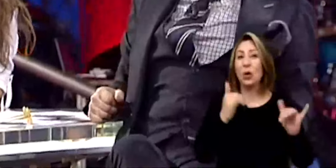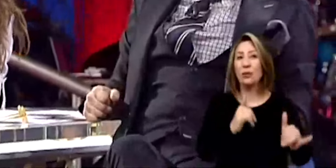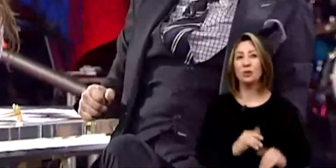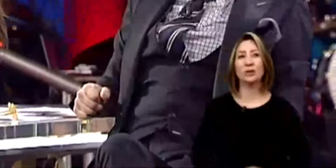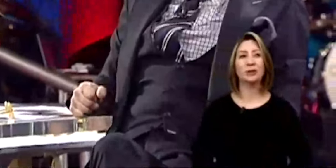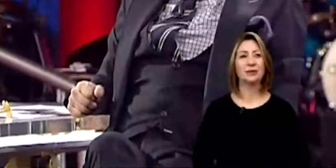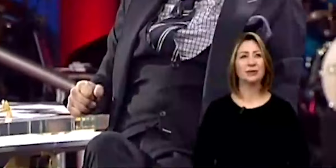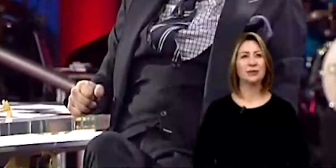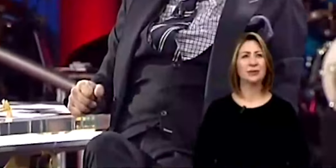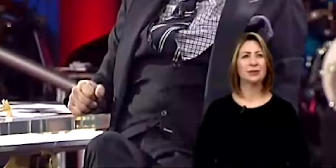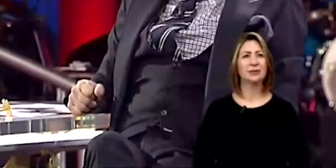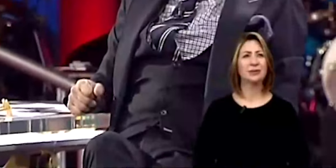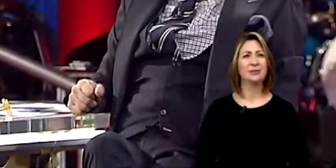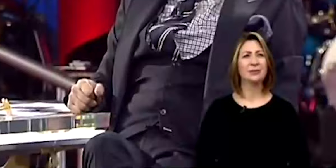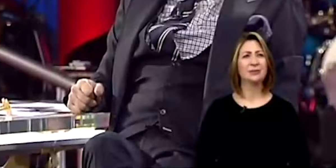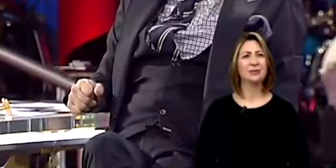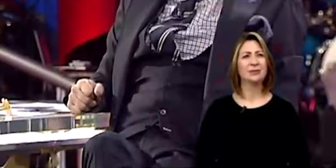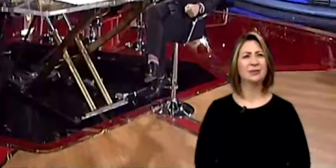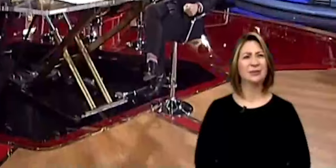görelim.